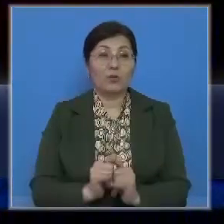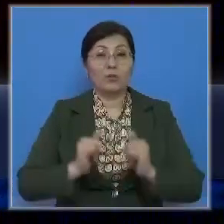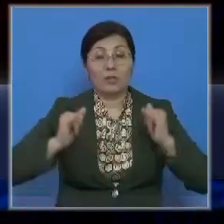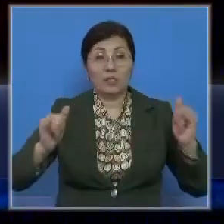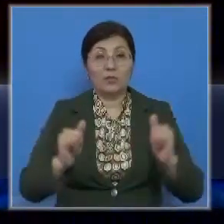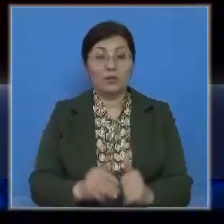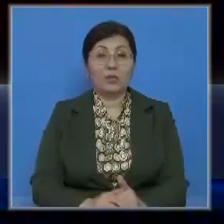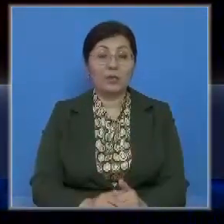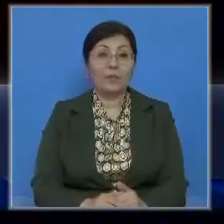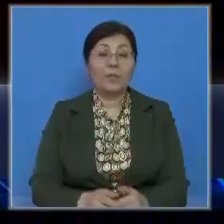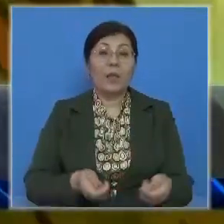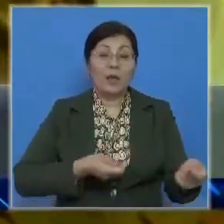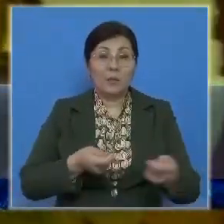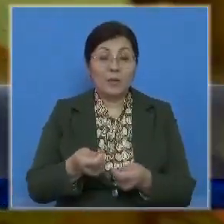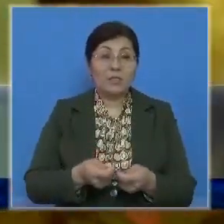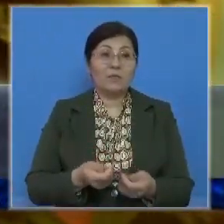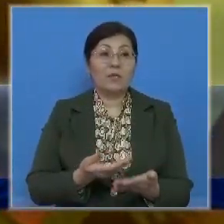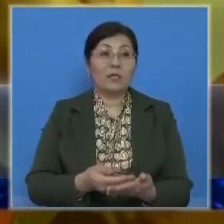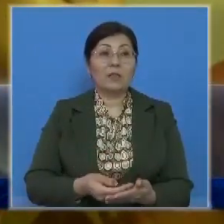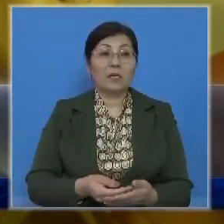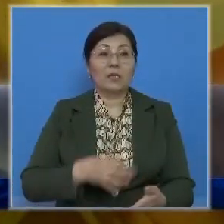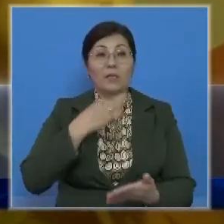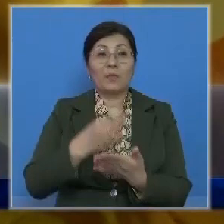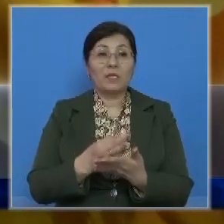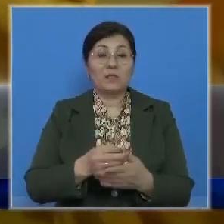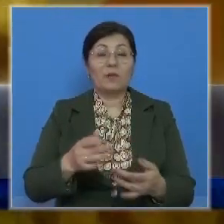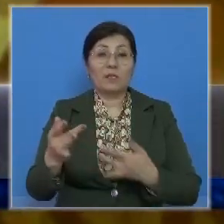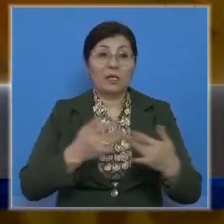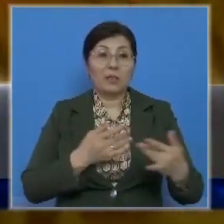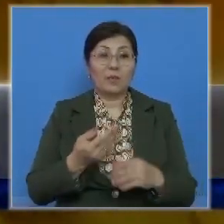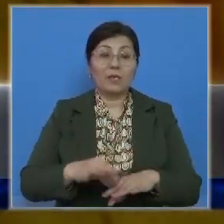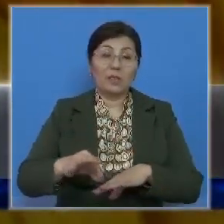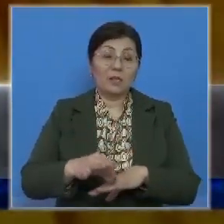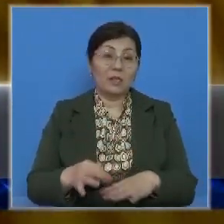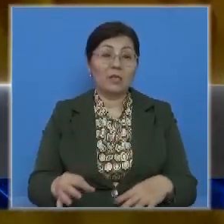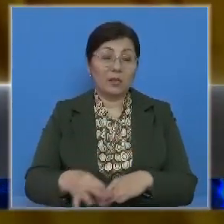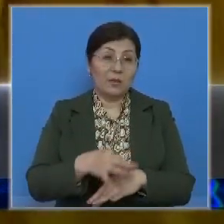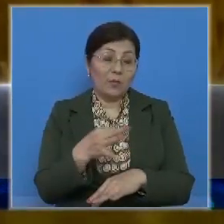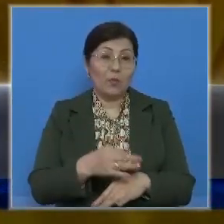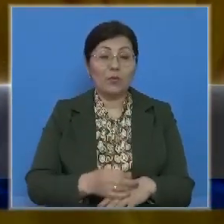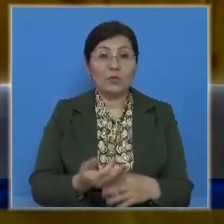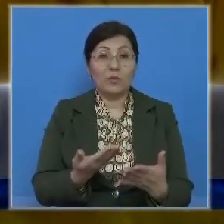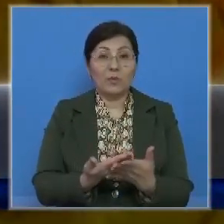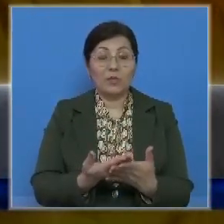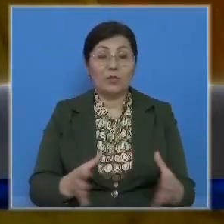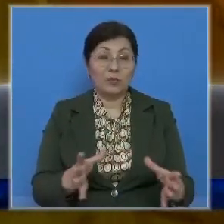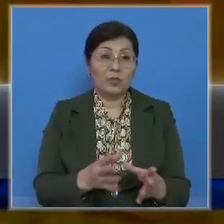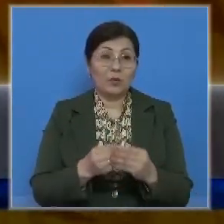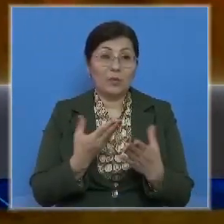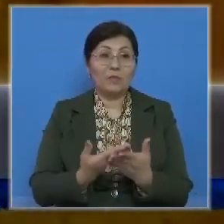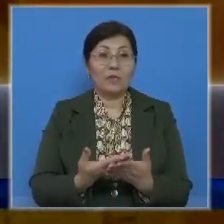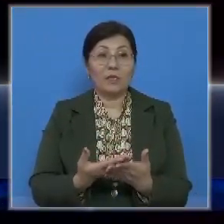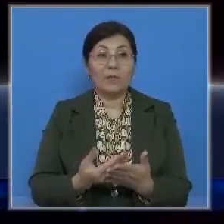Режиссер и художественный руководитель, отвечающий за работу театра, является мужем и женой. Иногда семья тратит собственные деньги, чтобы поехать